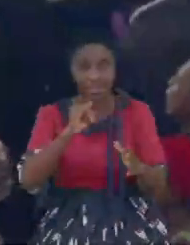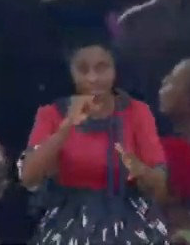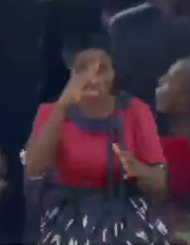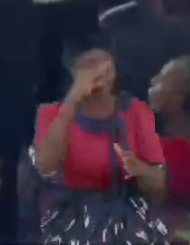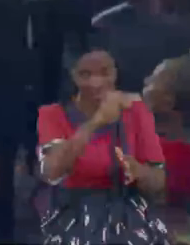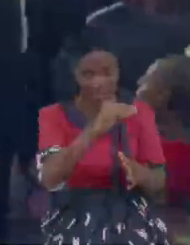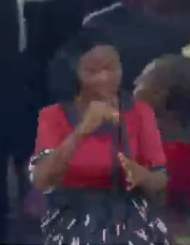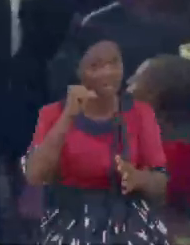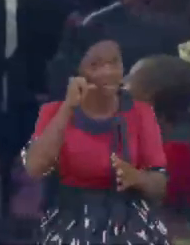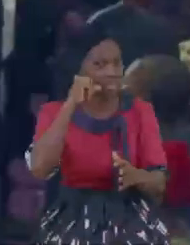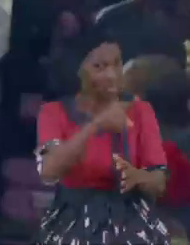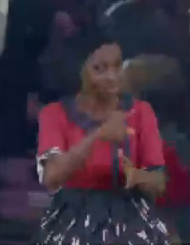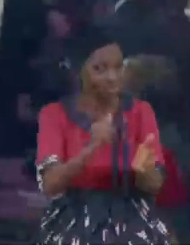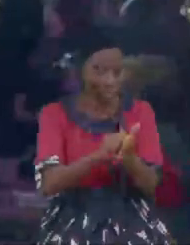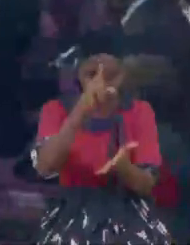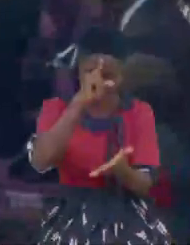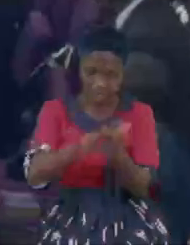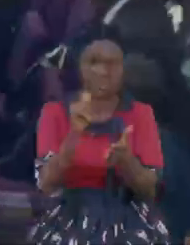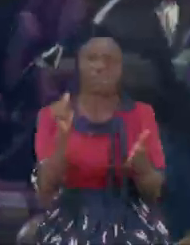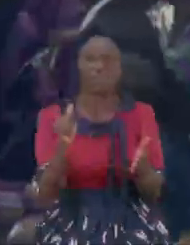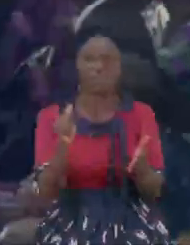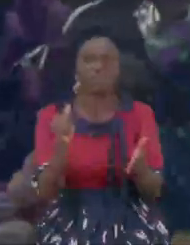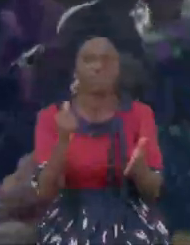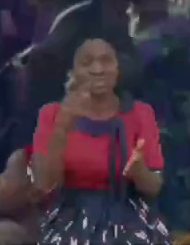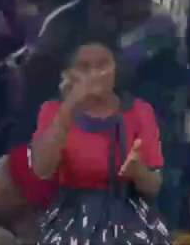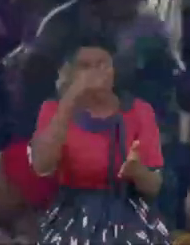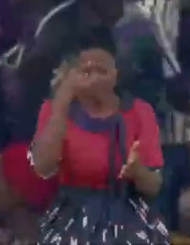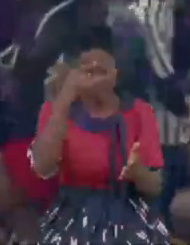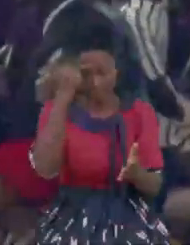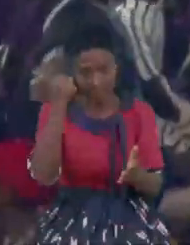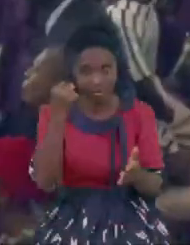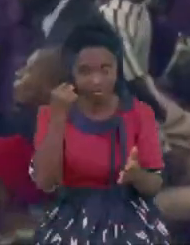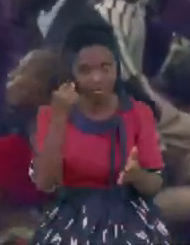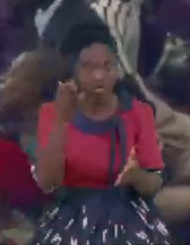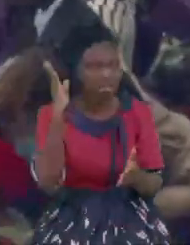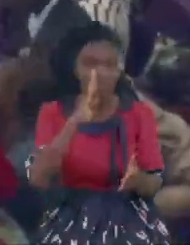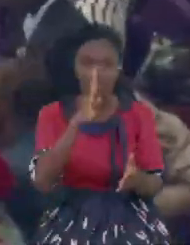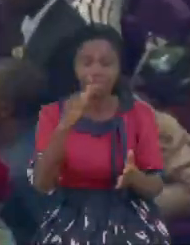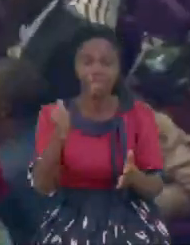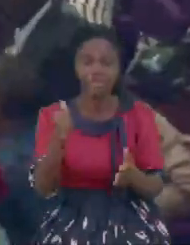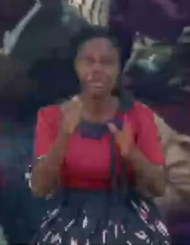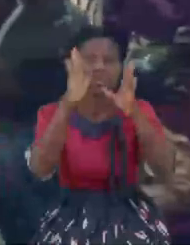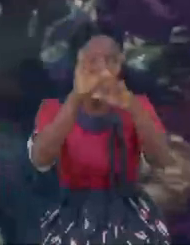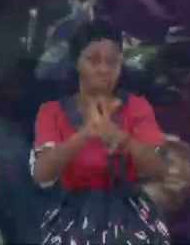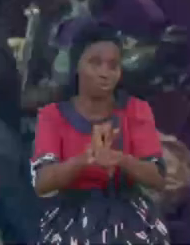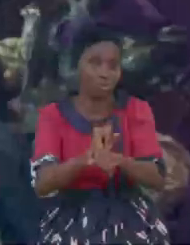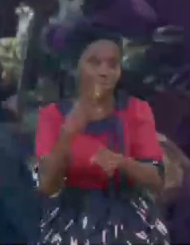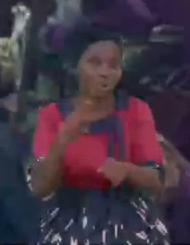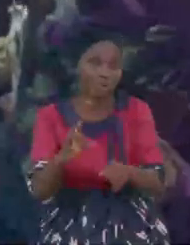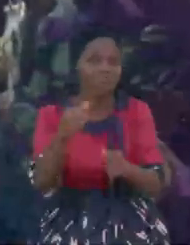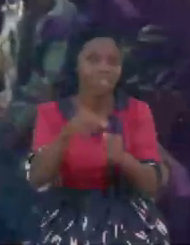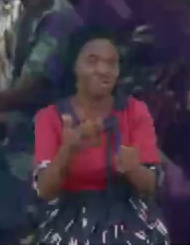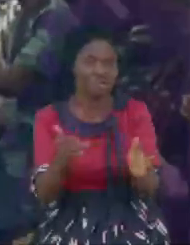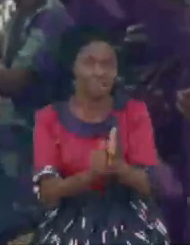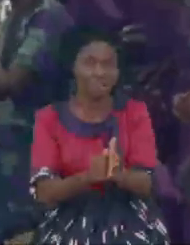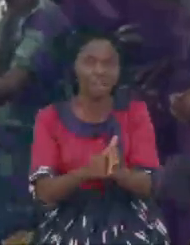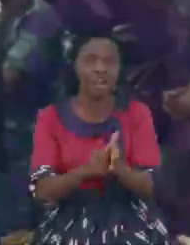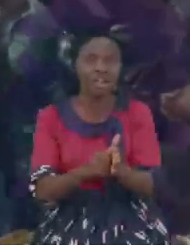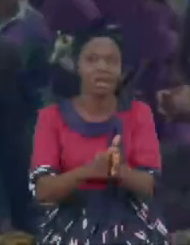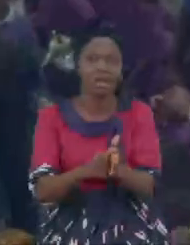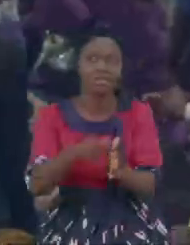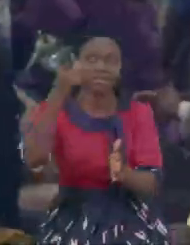Béni sois-tu. Béni soit celui qui croit. Parce qu'il aura l'accomplissement de tout ce que le Seigneur